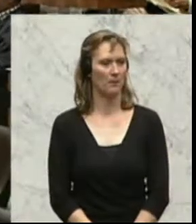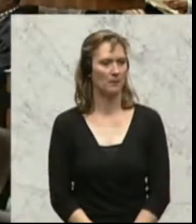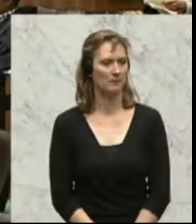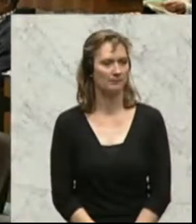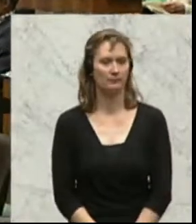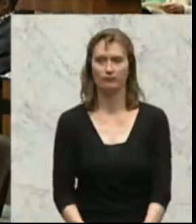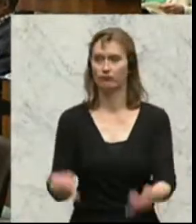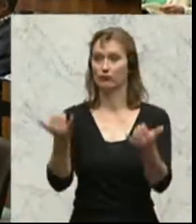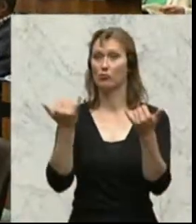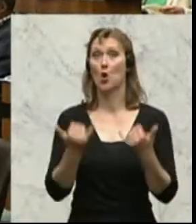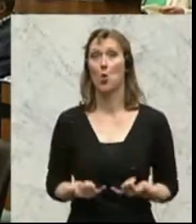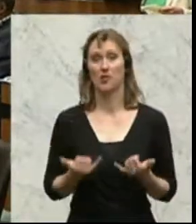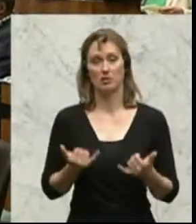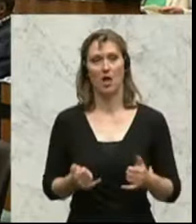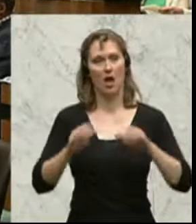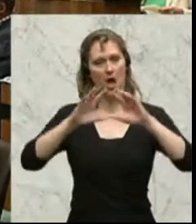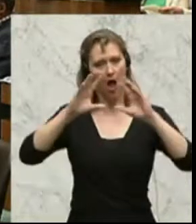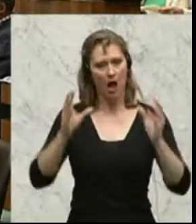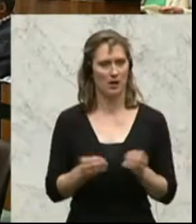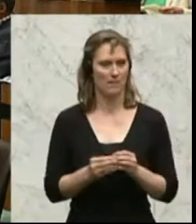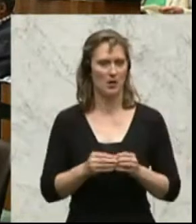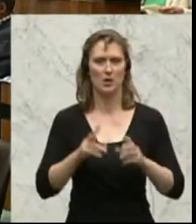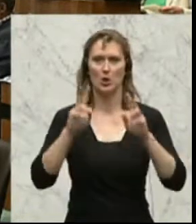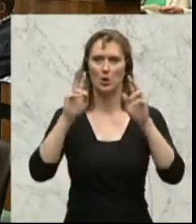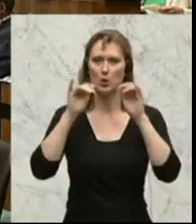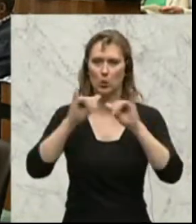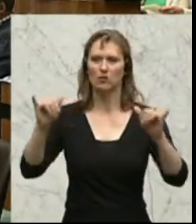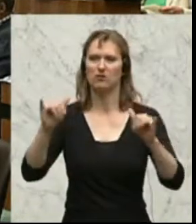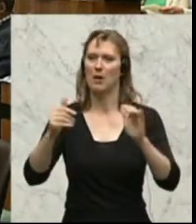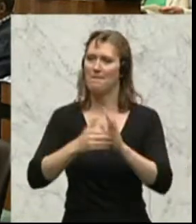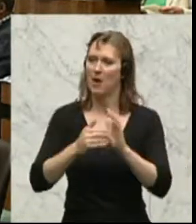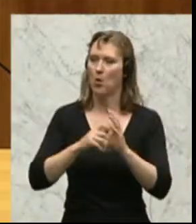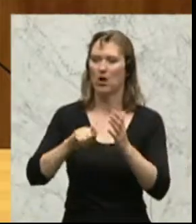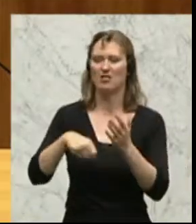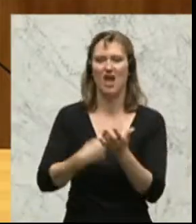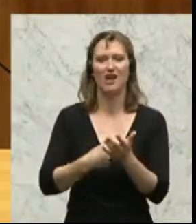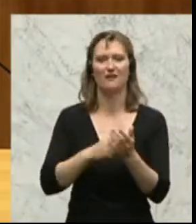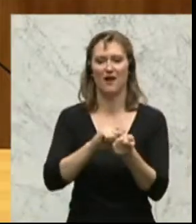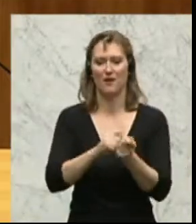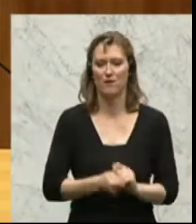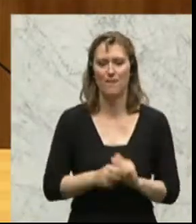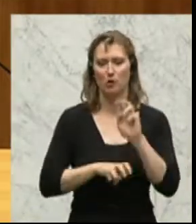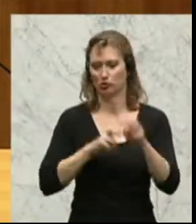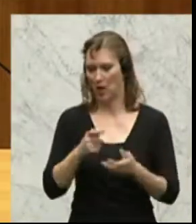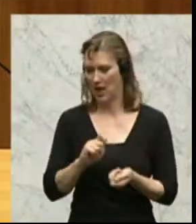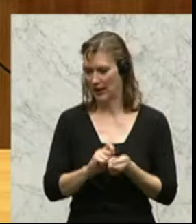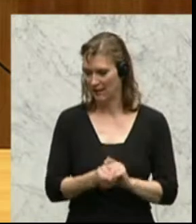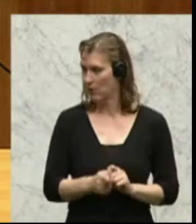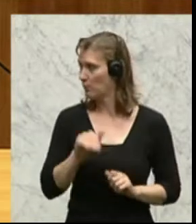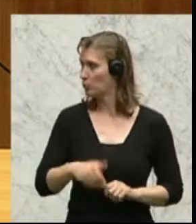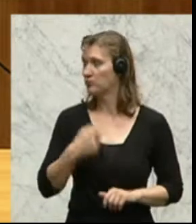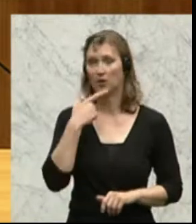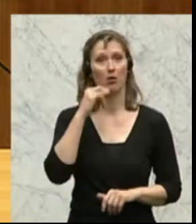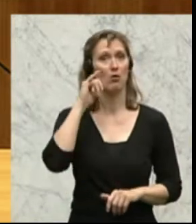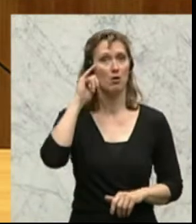Wenn heute ganz allgemein der Ruf nach einer Tarifreform, nach einer Steuerreform da ist, dann muss man sagen, ja, es ist richtig, so